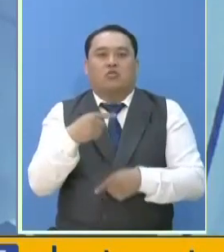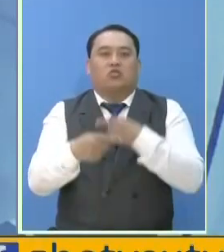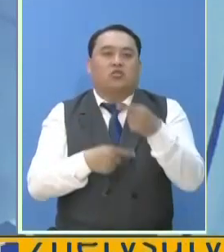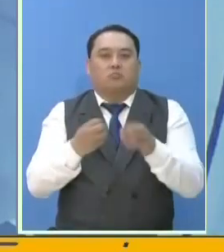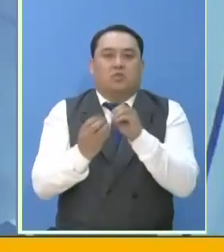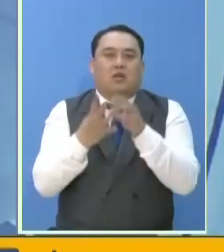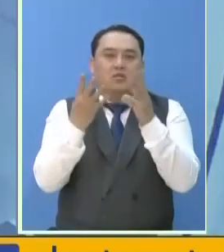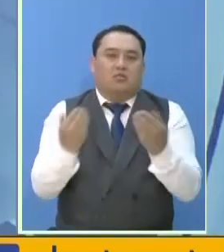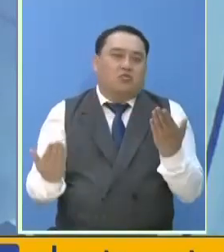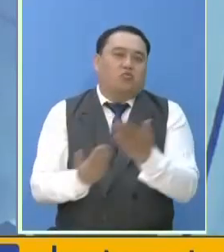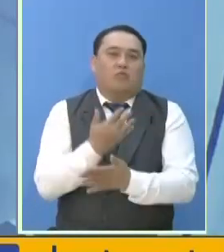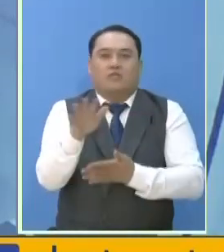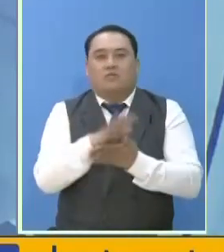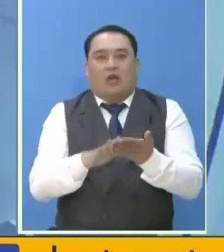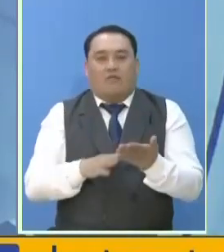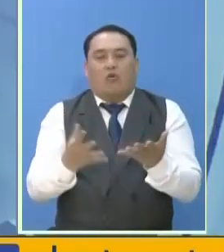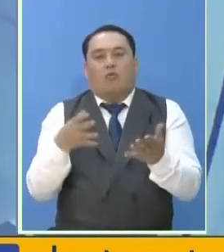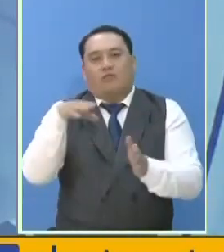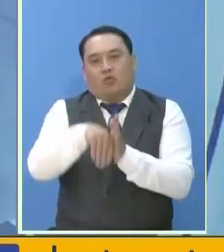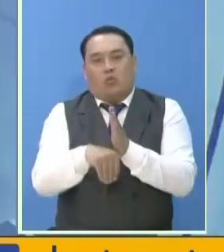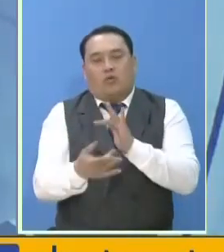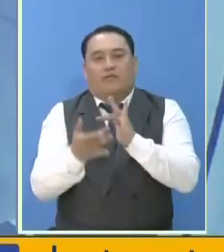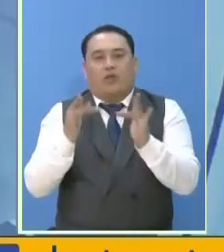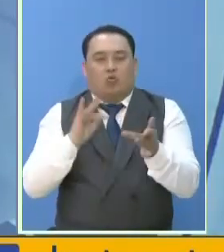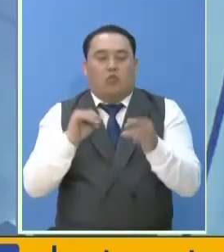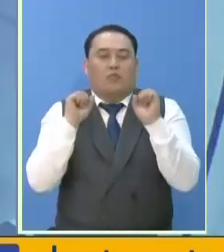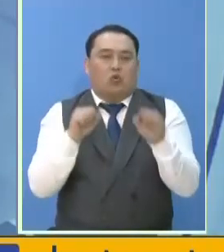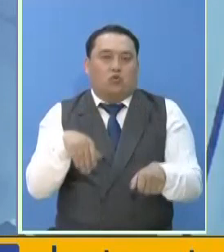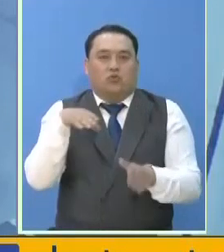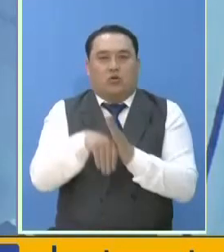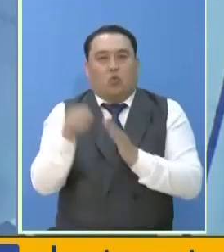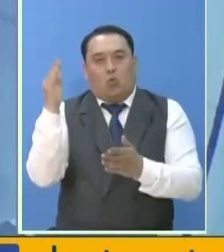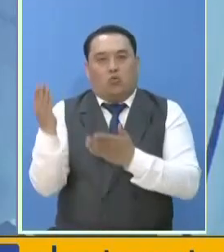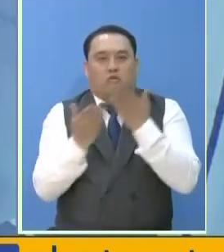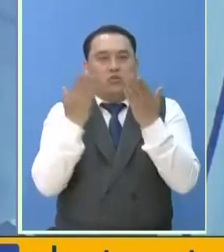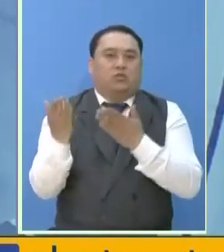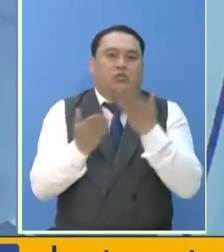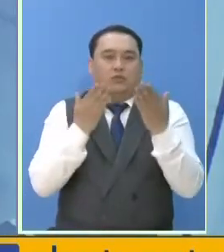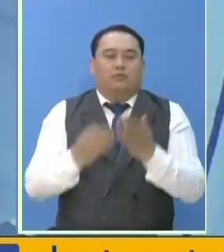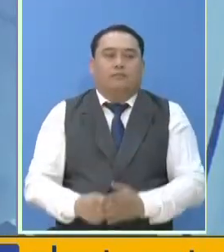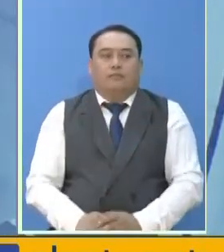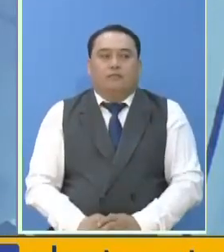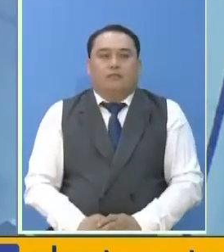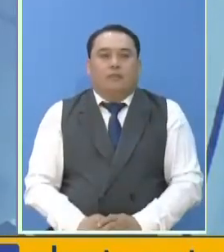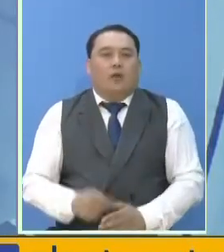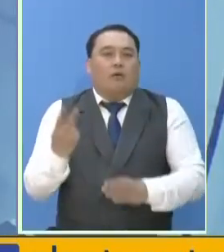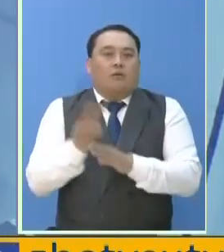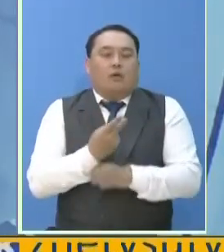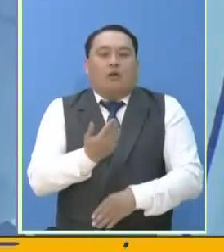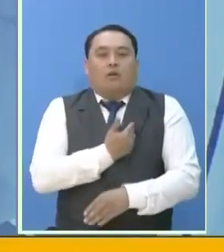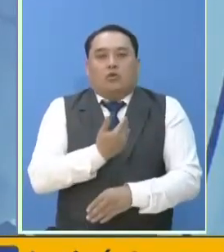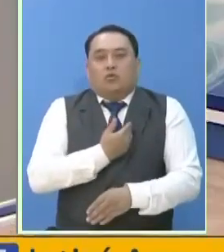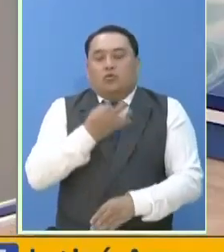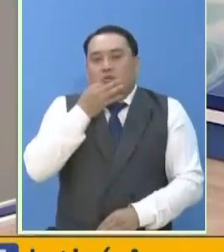через 15 дней снова подать заявку и снова зайти, пока вот эти законы, которые я учила, все-таки свежие в голове. Во-вторых, хотелось бы отметить,